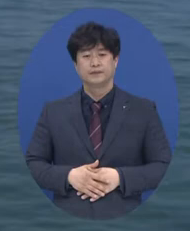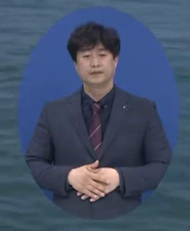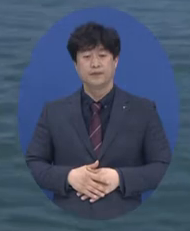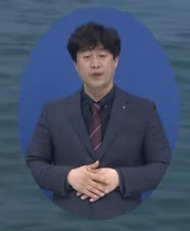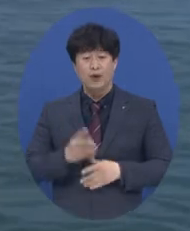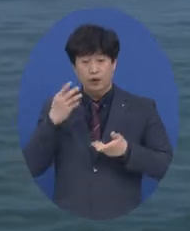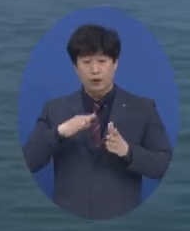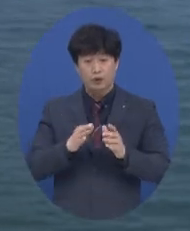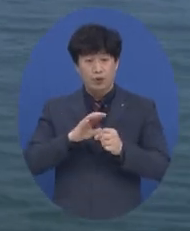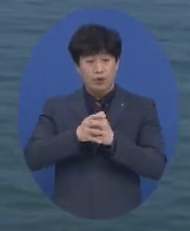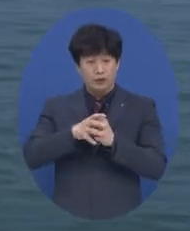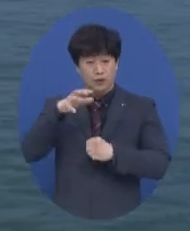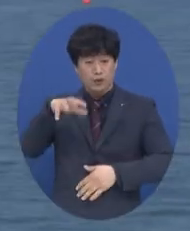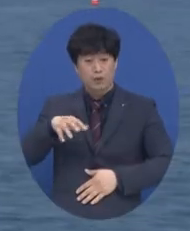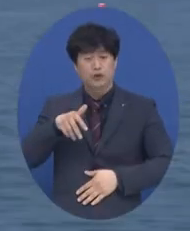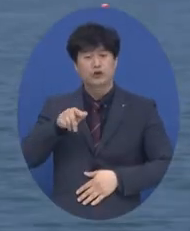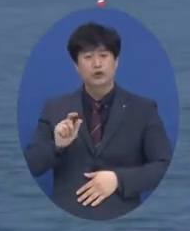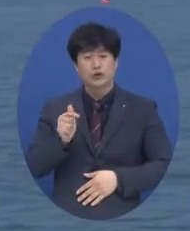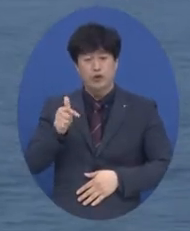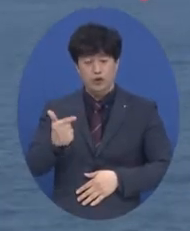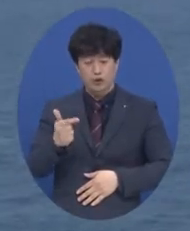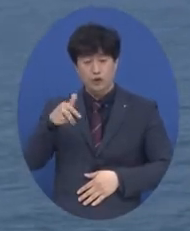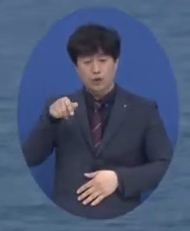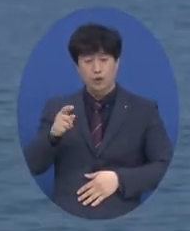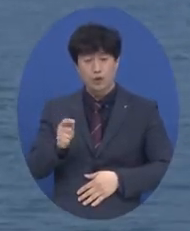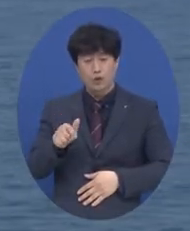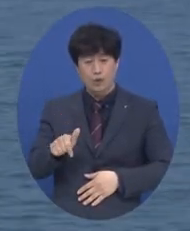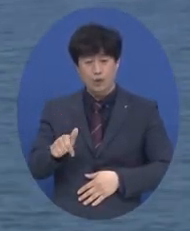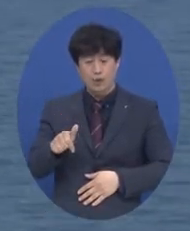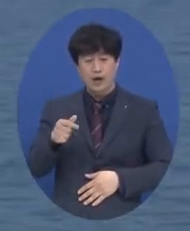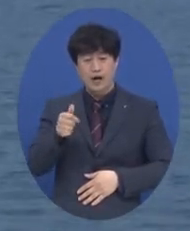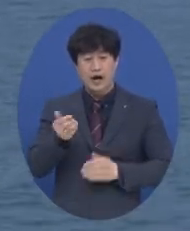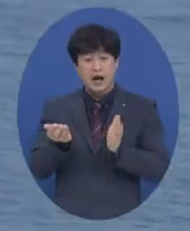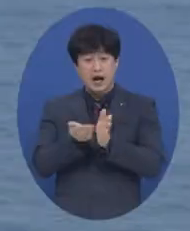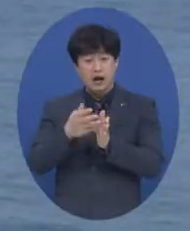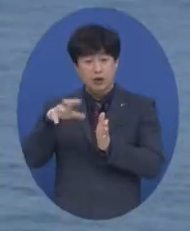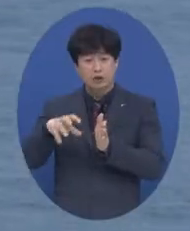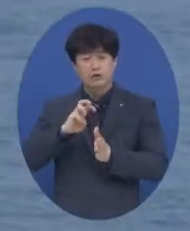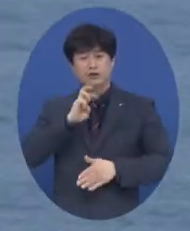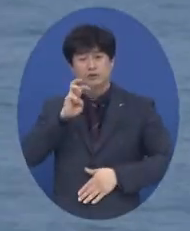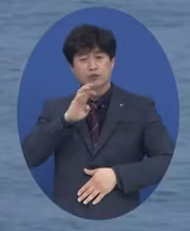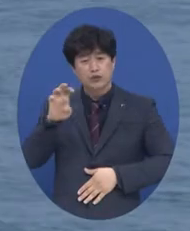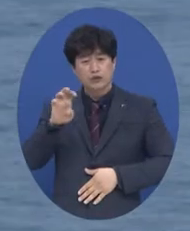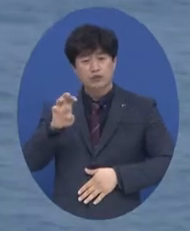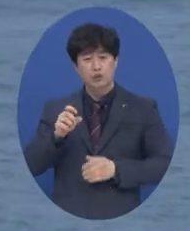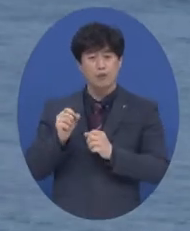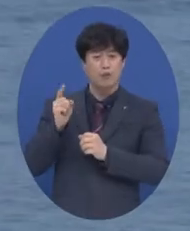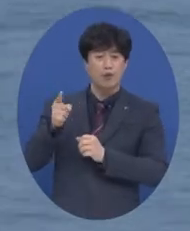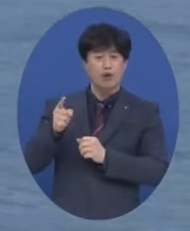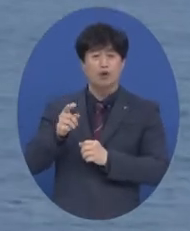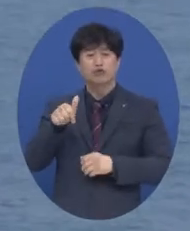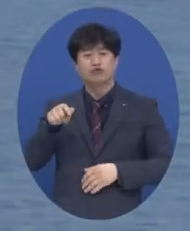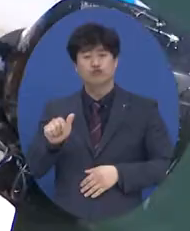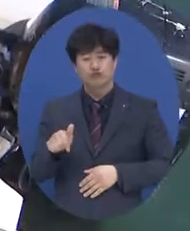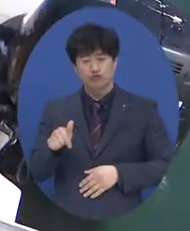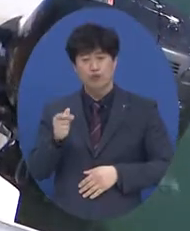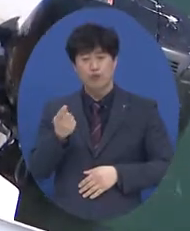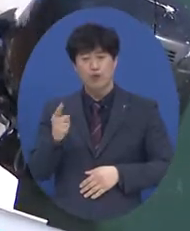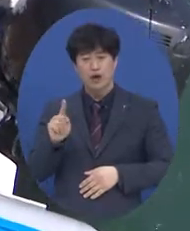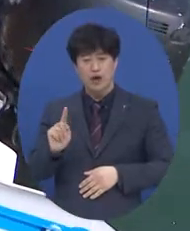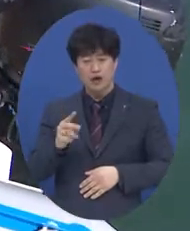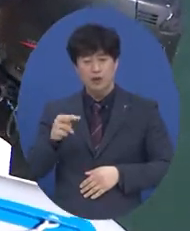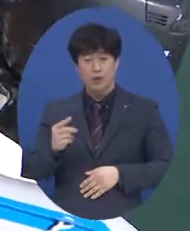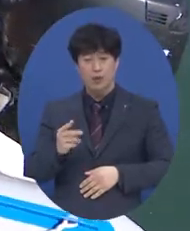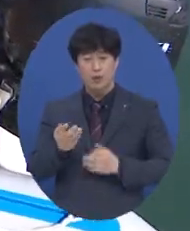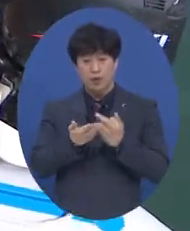경기도 화성시 전곡항에서 3, 40분가량 거리에 있는 섬마을 국화도. 34가구